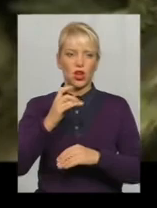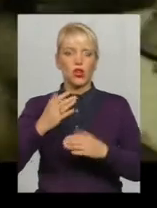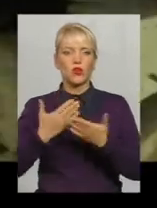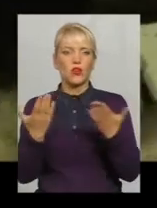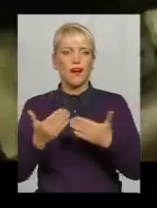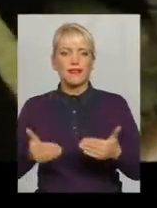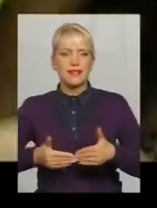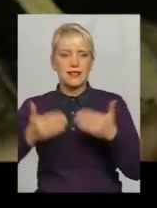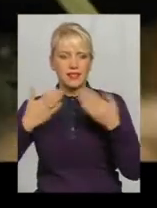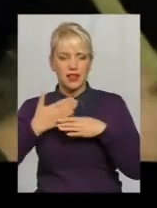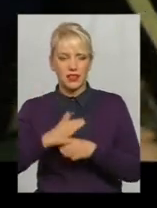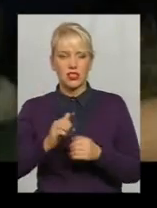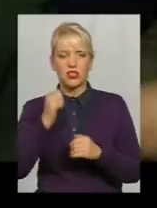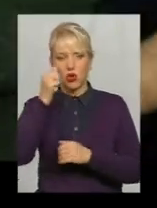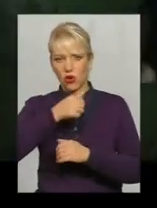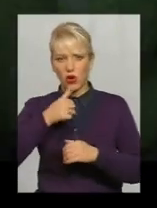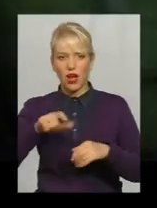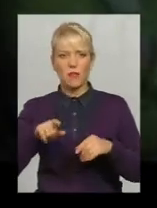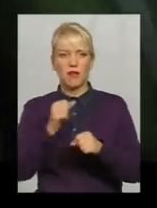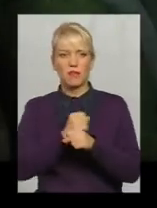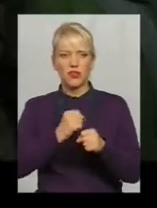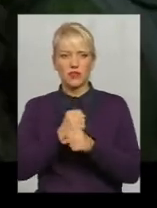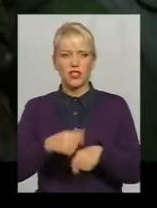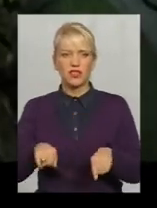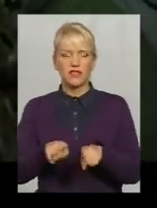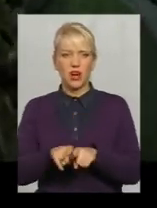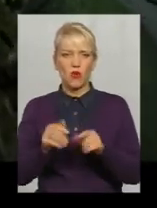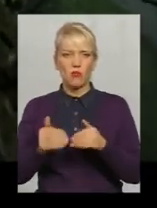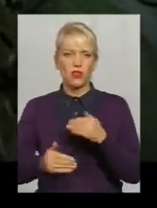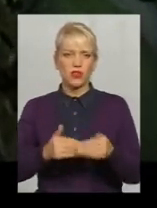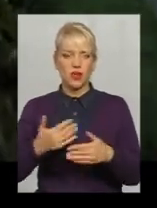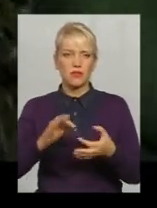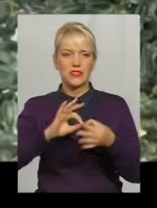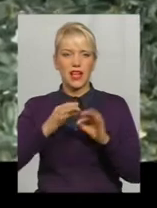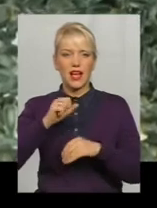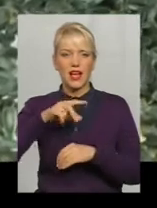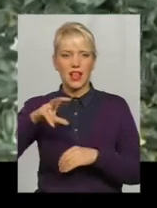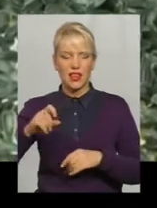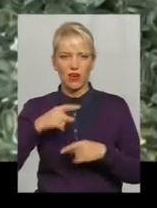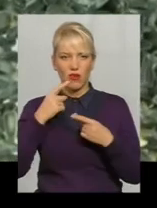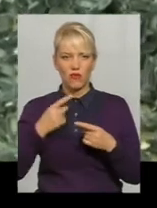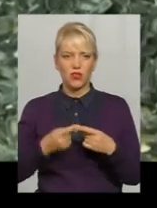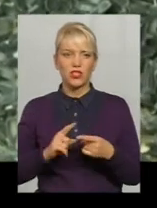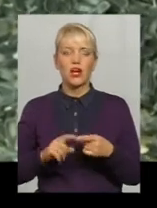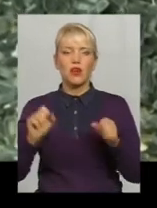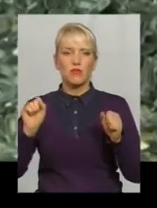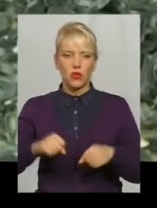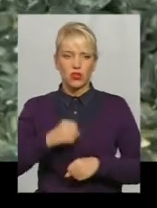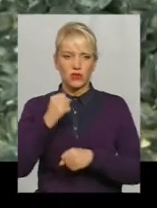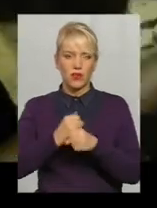тріщить. З роками працювати в такому темпі стає все складніше, але стверджують, доки можуть